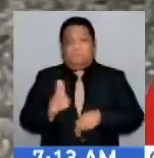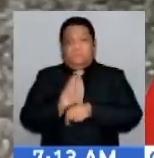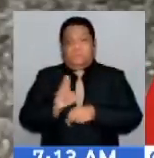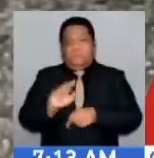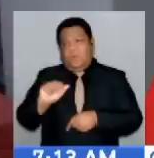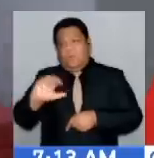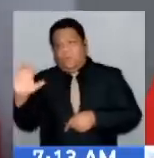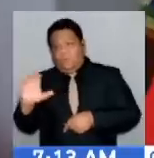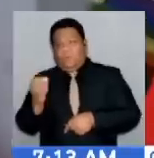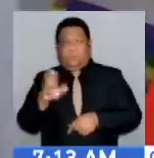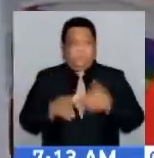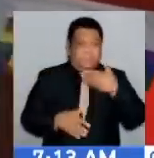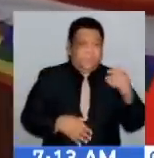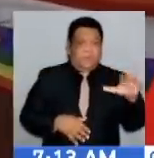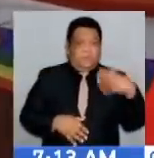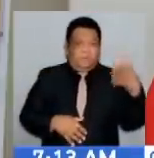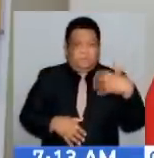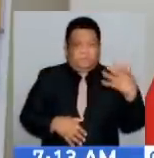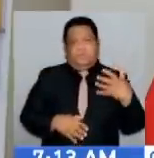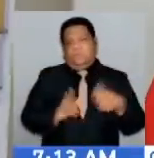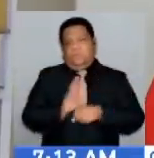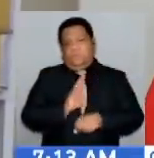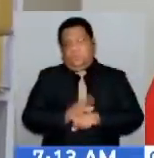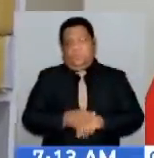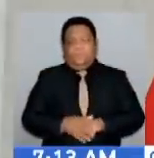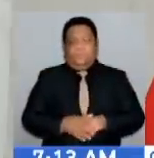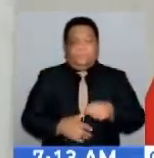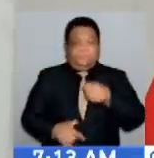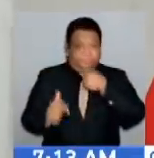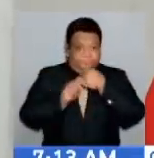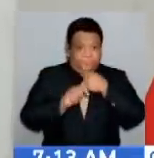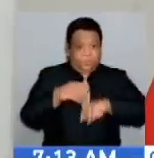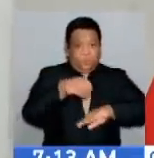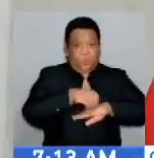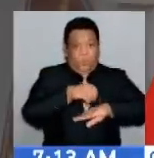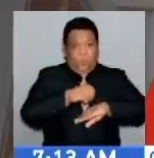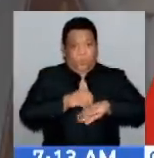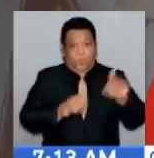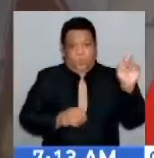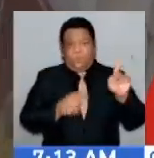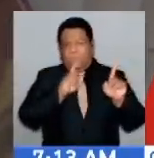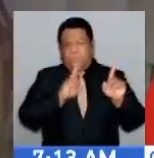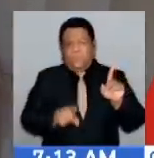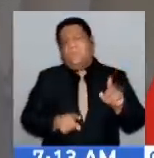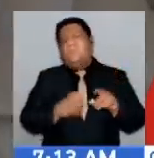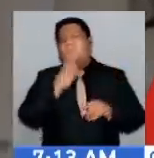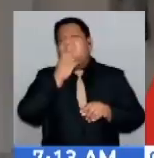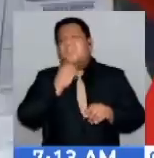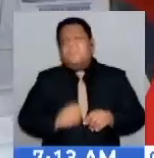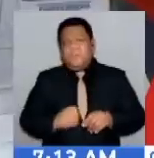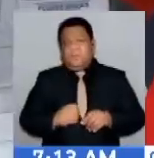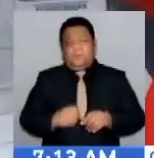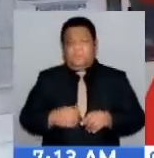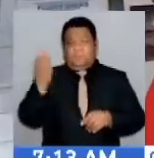kaysa mag-aircon. Ang isang convenience store, todo tipid na raw. Nagbawas na raw ng appliances, kaya mula 50,000